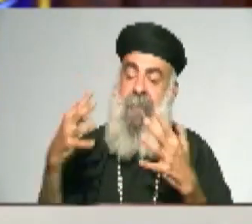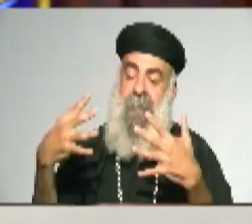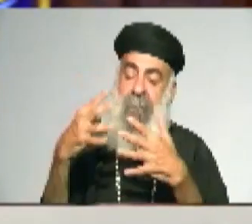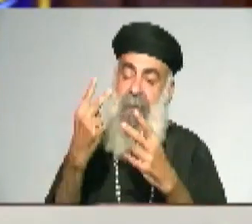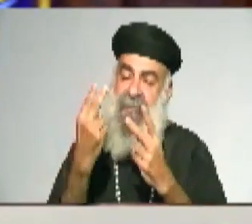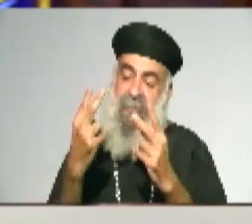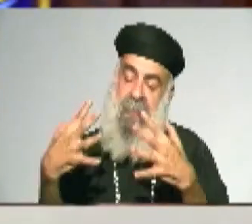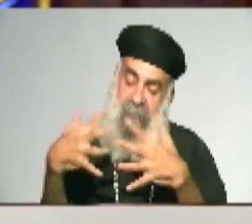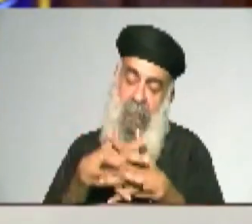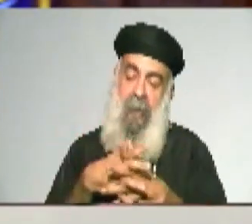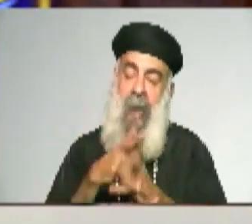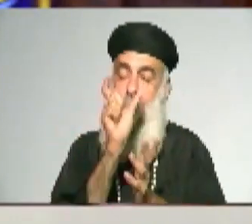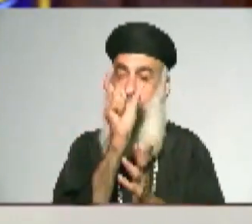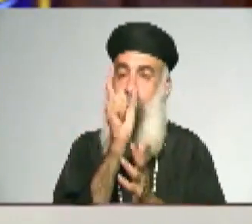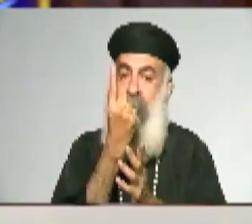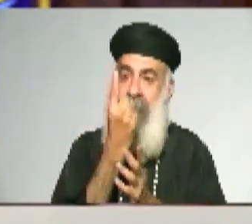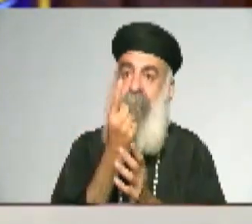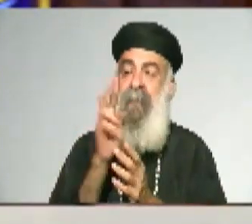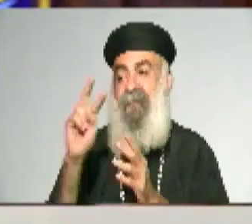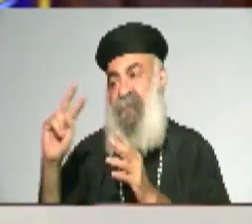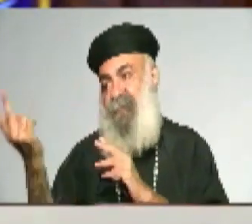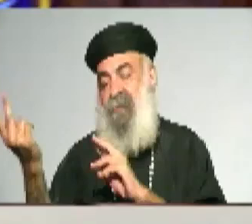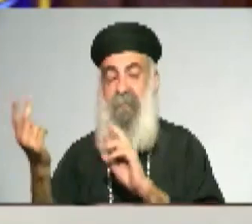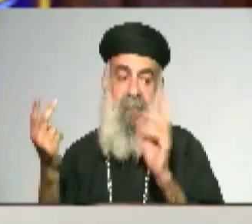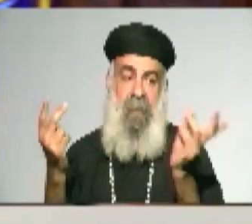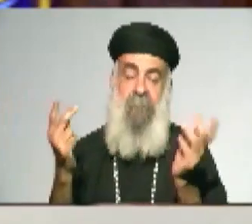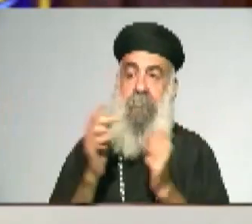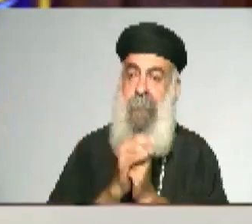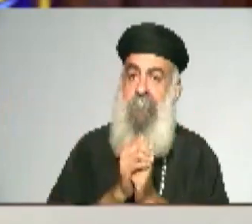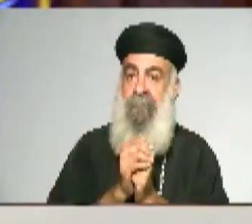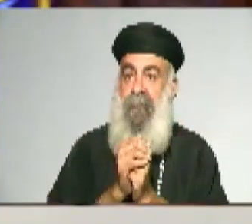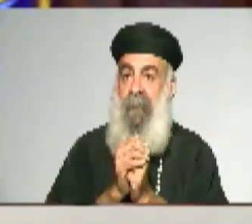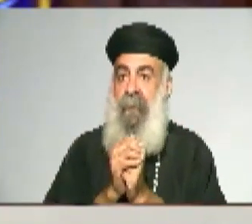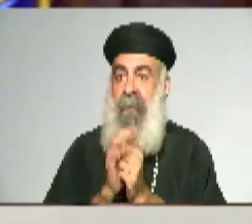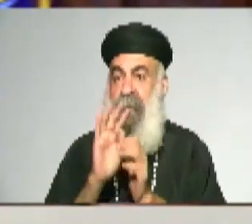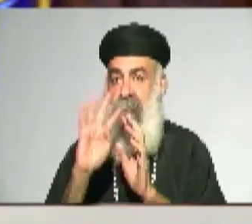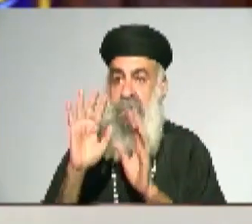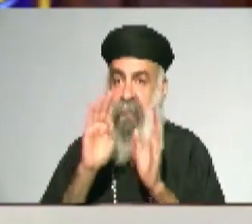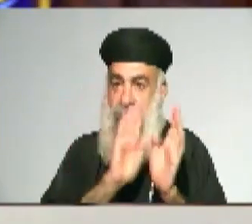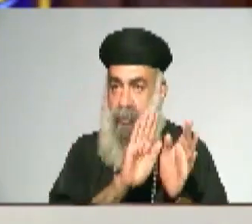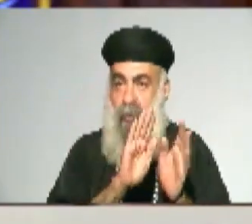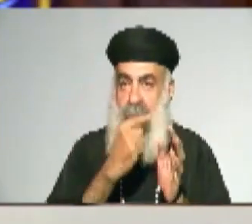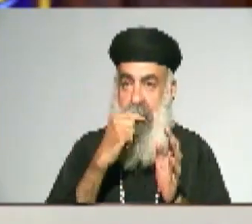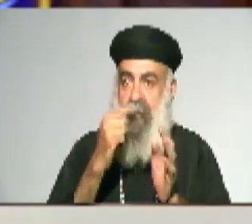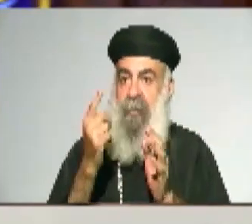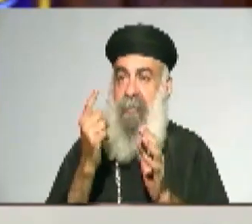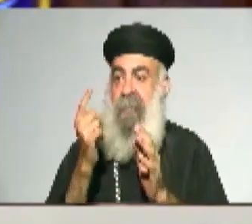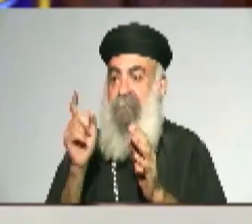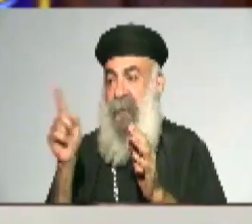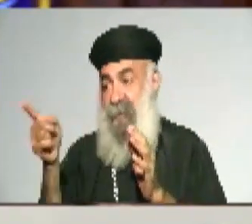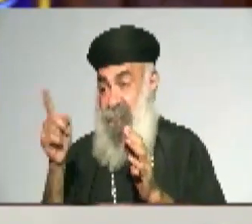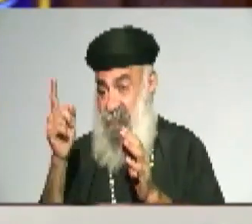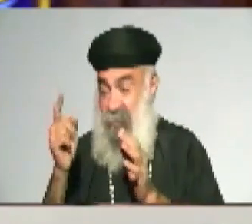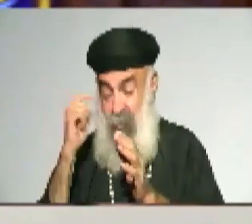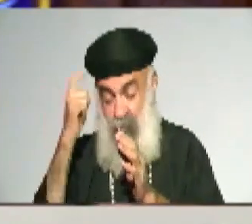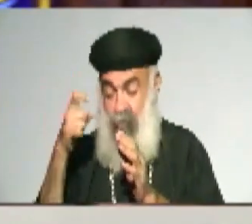في حقيقة في فرق كبير جدا بين نسطور والخلقدونيين، عشان ما نظلمهمش. نسطور قال